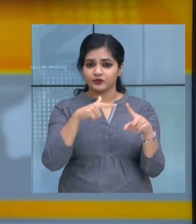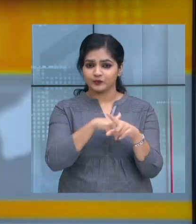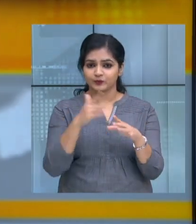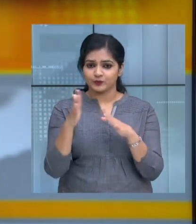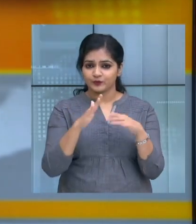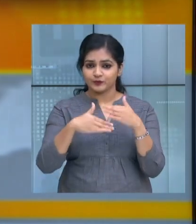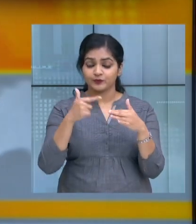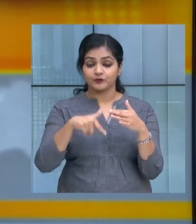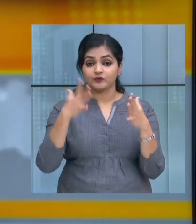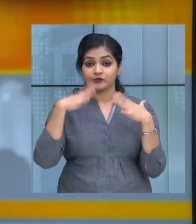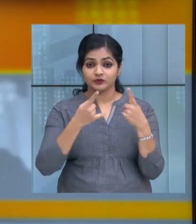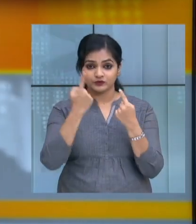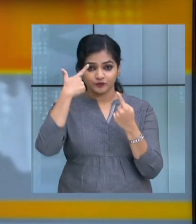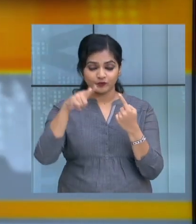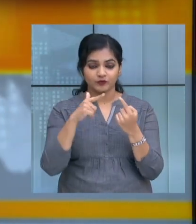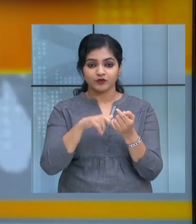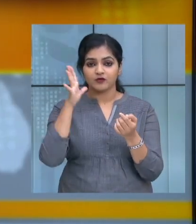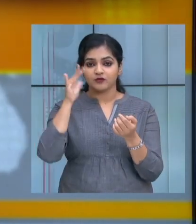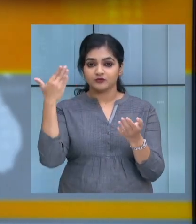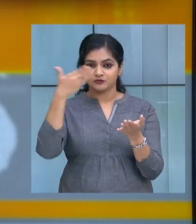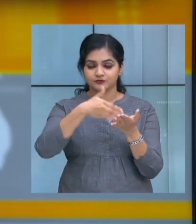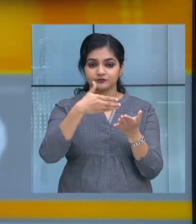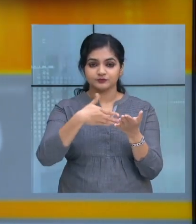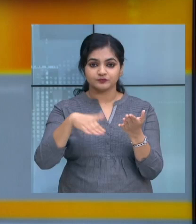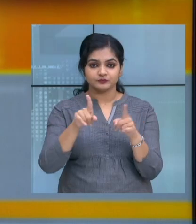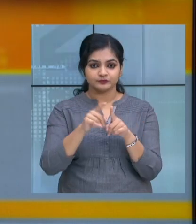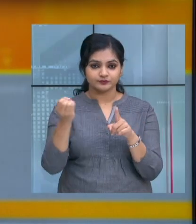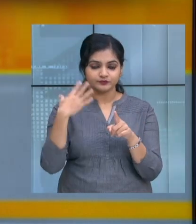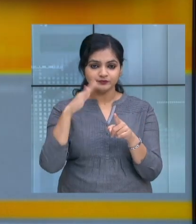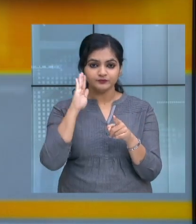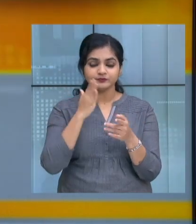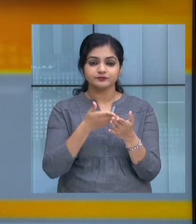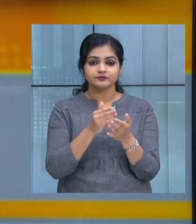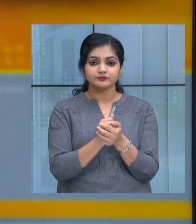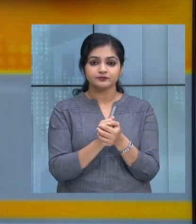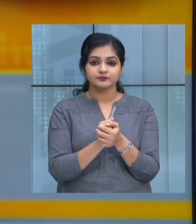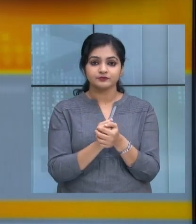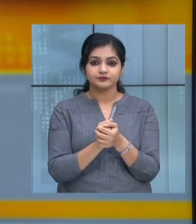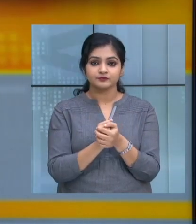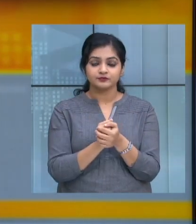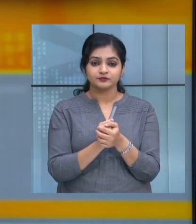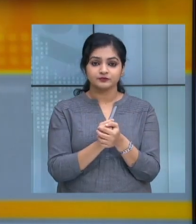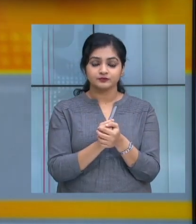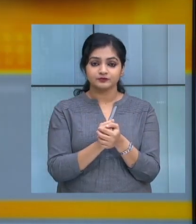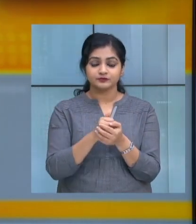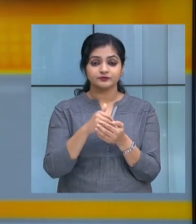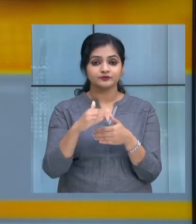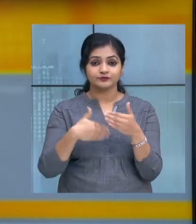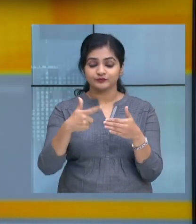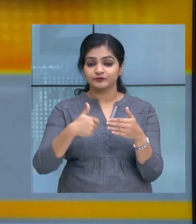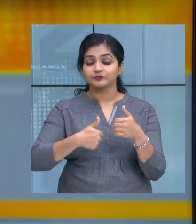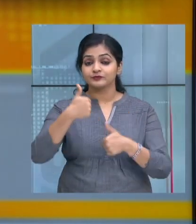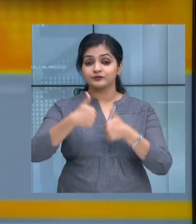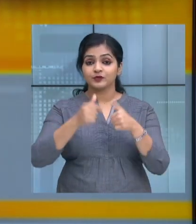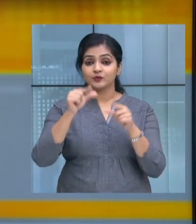മണി കഴിയുമ്പോഴേക്കും ഫിറ്റ്നസ് പരിശോധനകൾക്ക് വേണ്ടി അവിടെ എത്തിക്കുമെന്നാണ് മനസ്സിലാക്കാൻ കഴിയുന്നത്. ഇനി നമുക്ക്